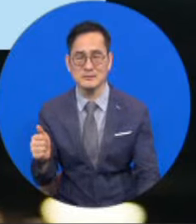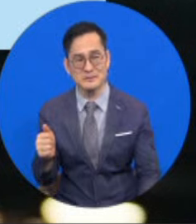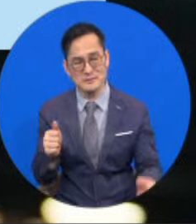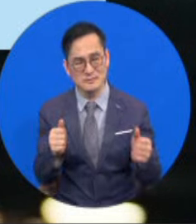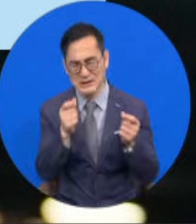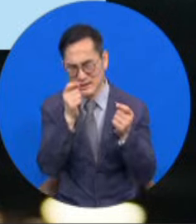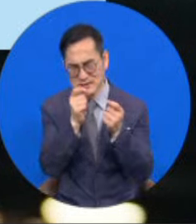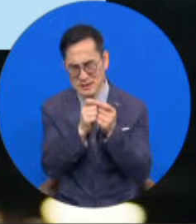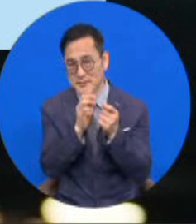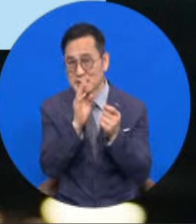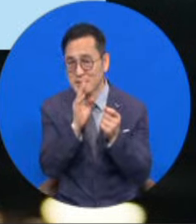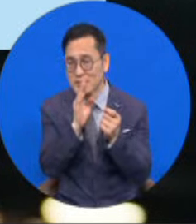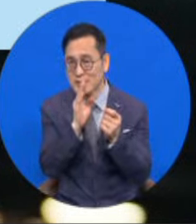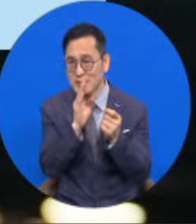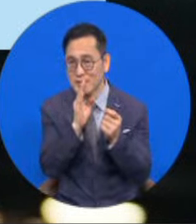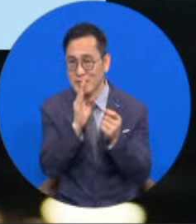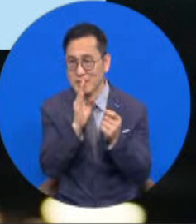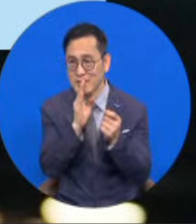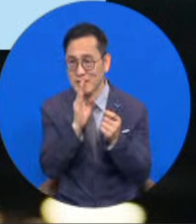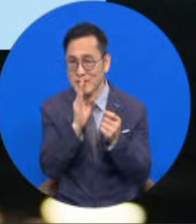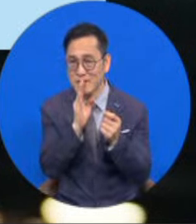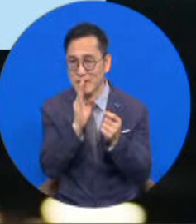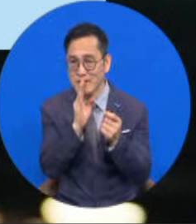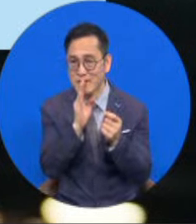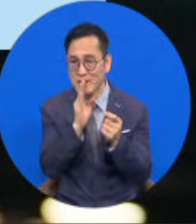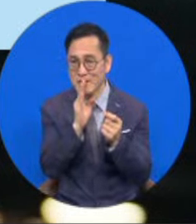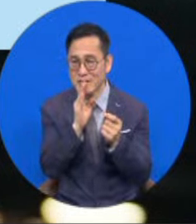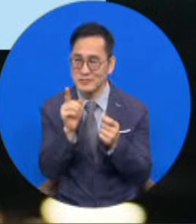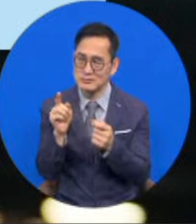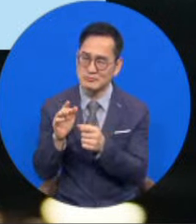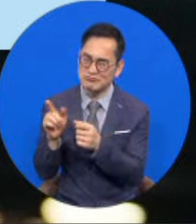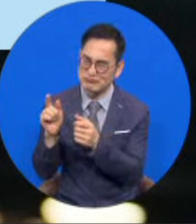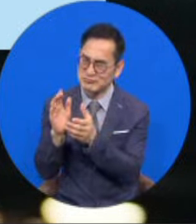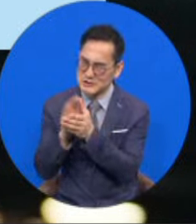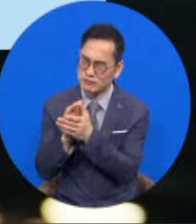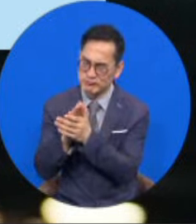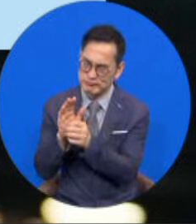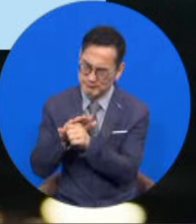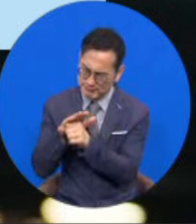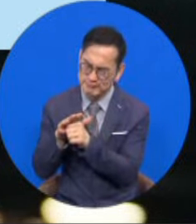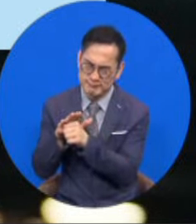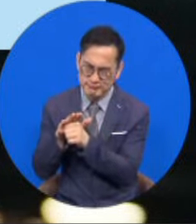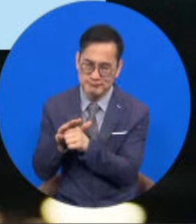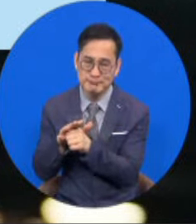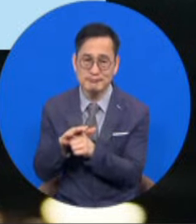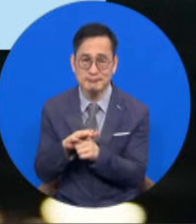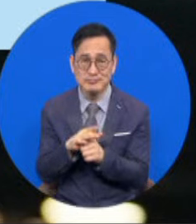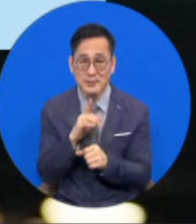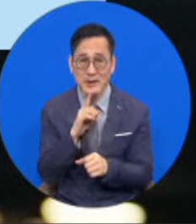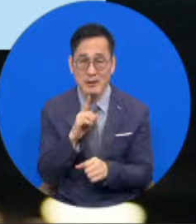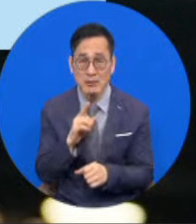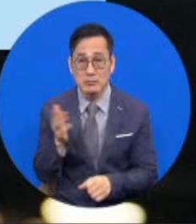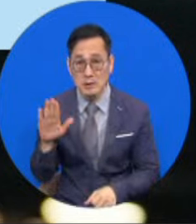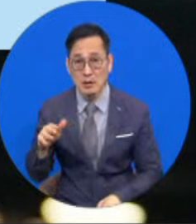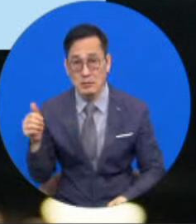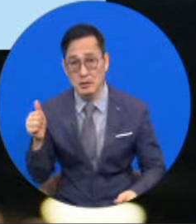선수와 절친으로도 알려져 있고 손흥민 선수가 사랑하는 내 친구다라고도 얘기한 바 있었는데 과거 이